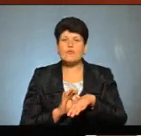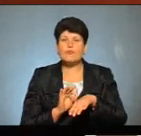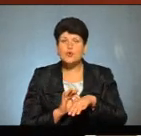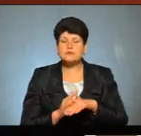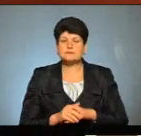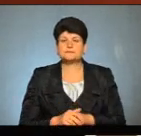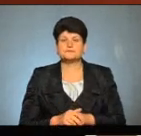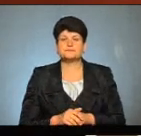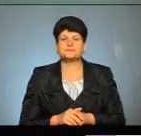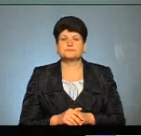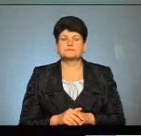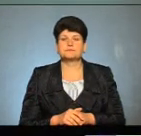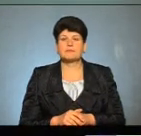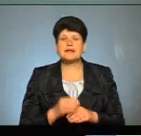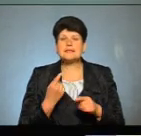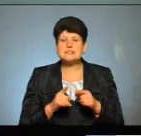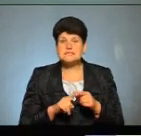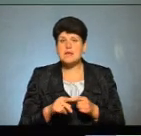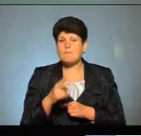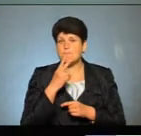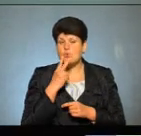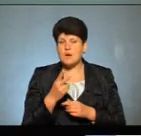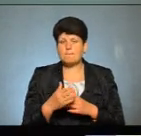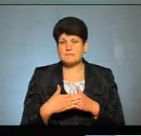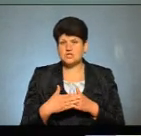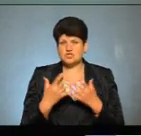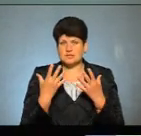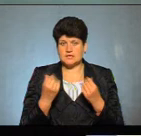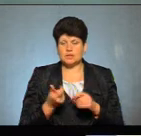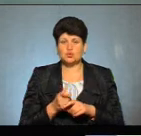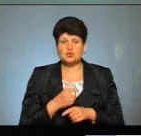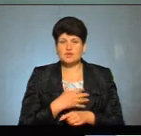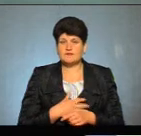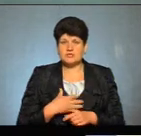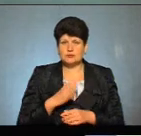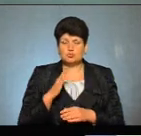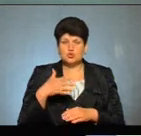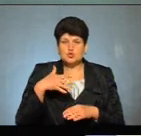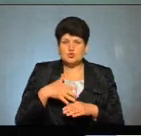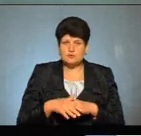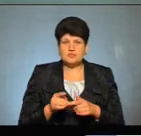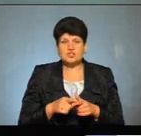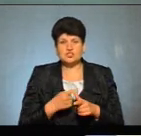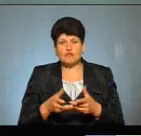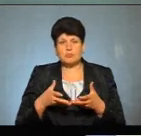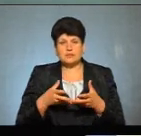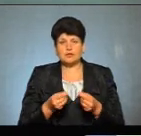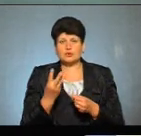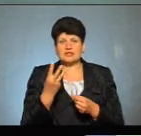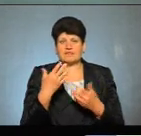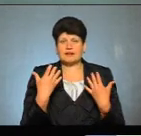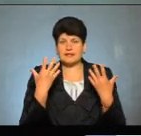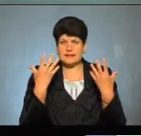можемо? Це покажуть найближчі дні. Дуже важливо буде зрозуміти, чи вплинуть три вихідних дні